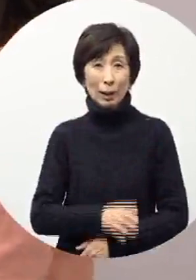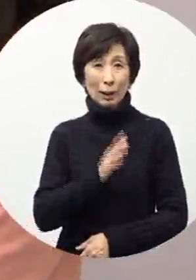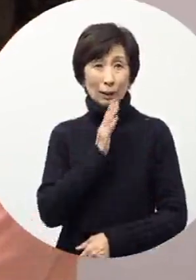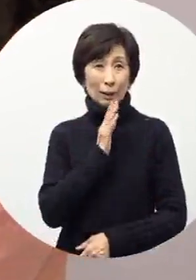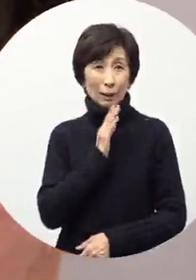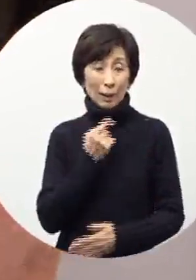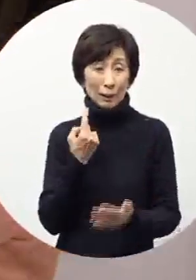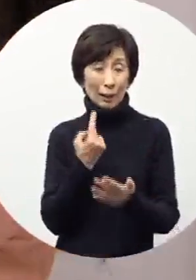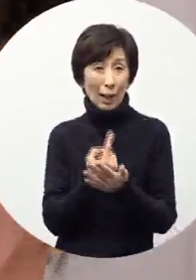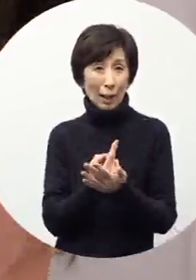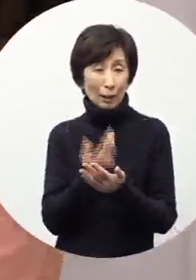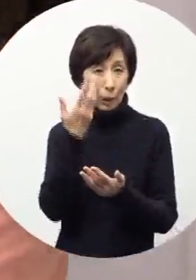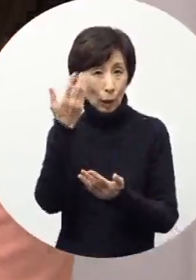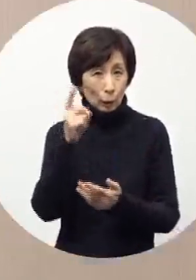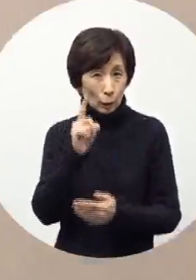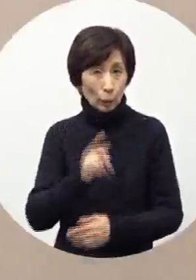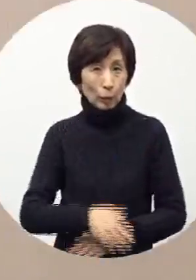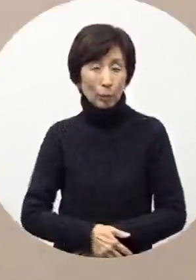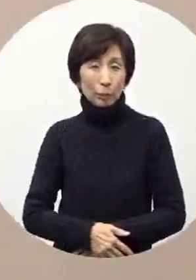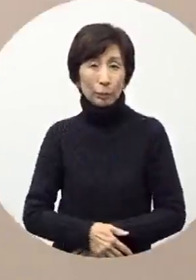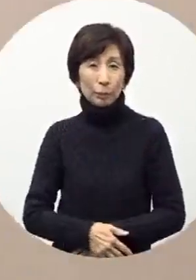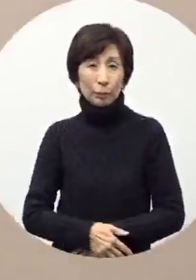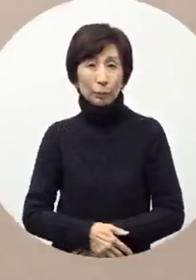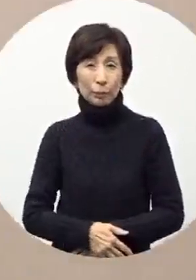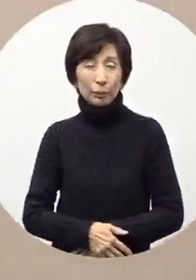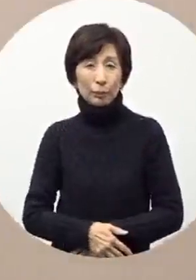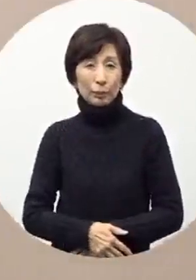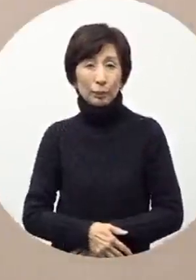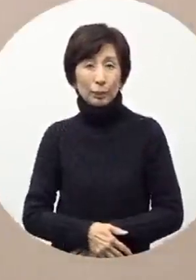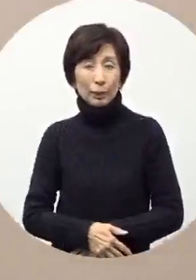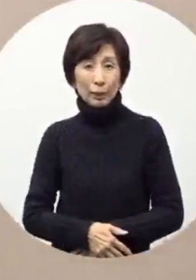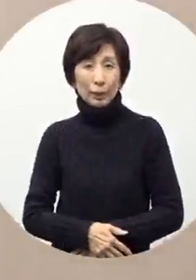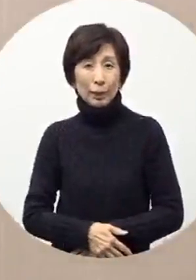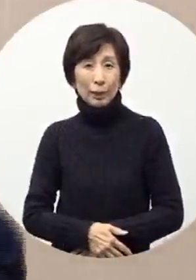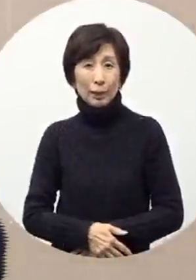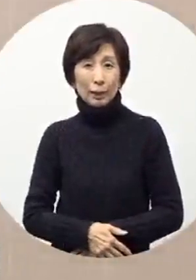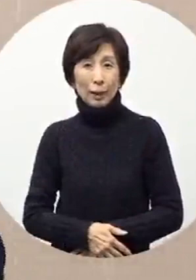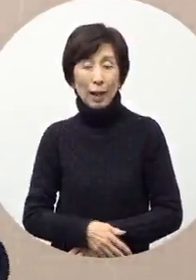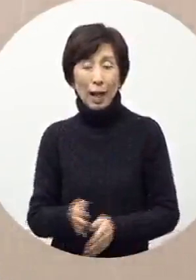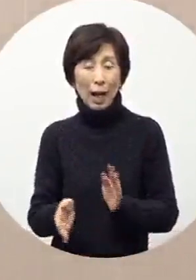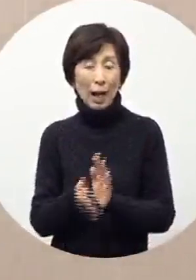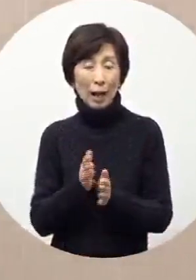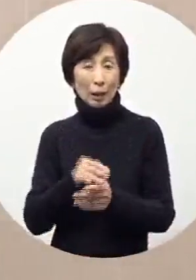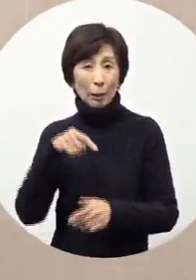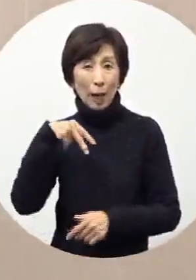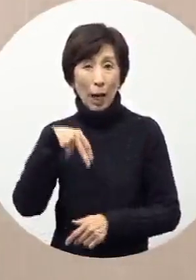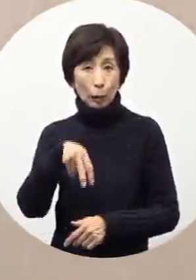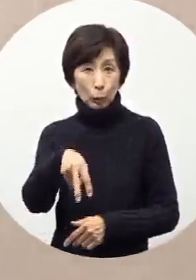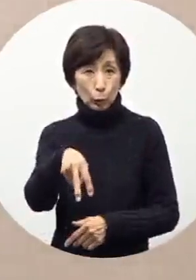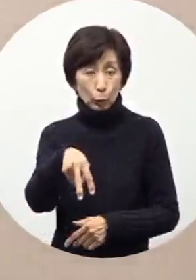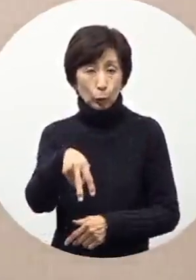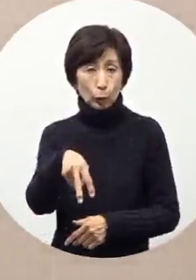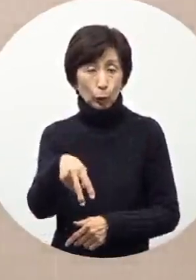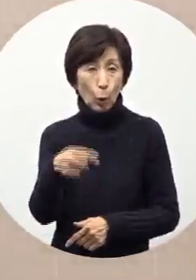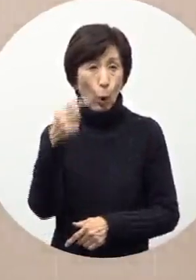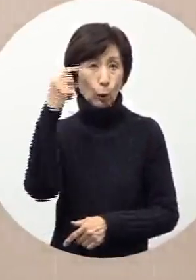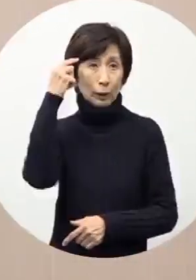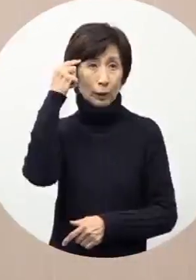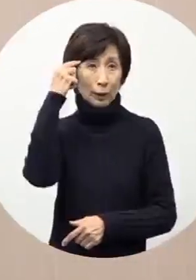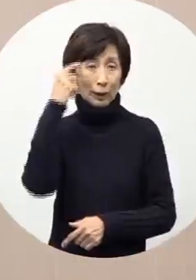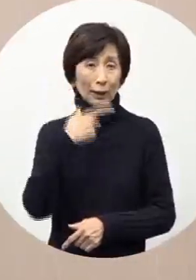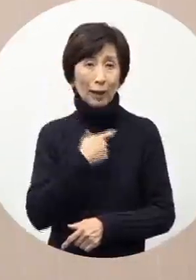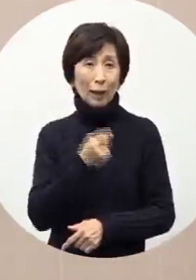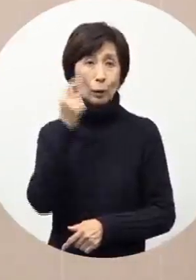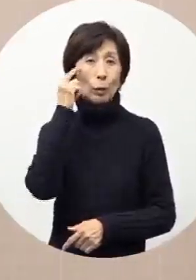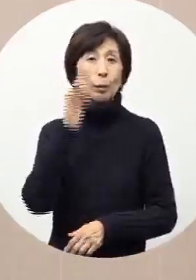町ゼミ参加してみてどうでしたか。 あのなんか改めてなんか歩くことを意識しようかなっていうふう